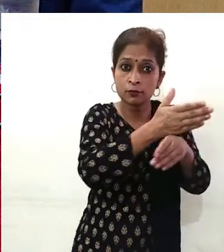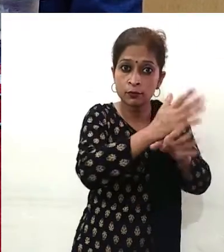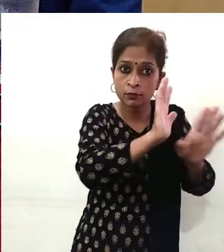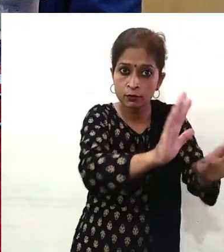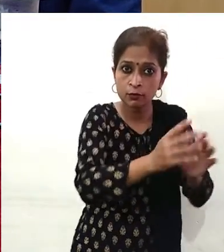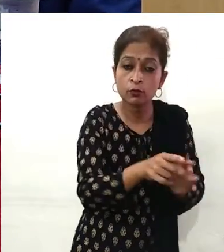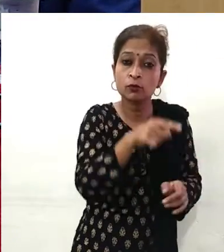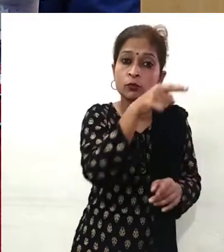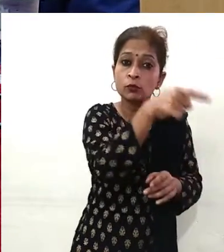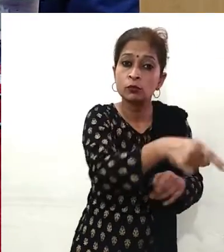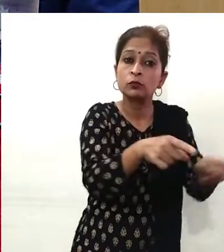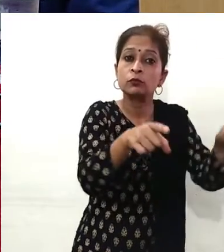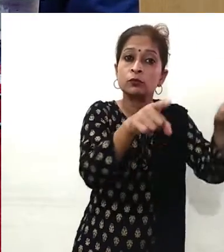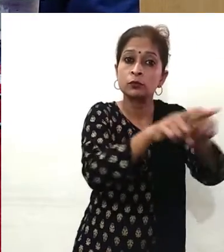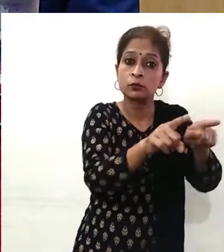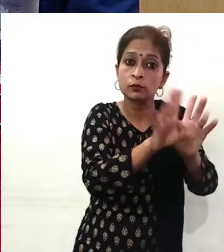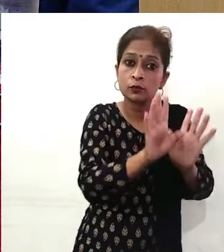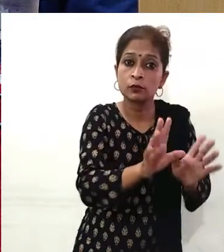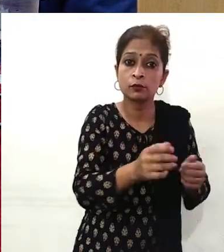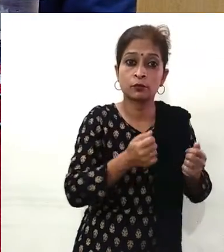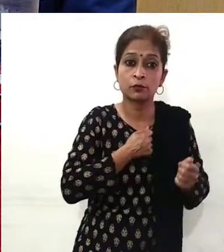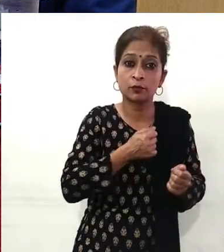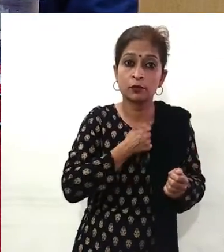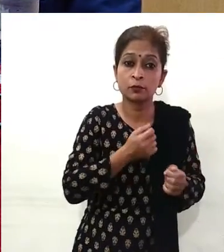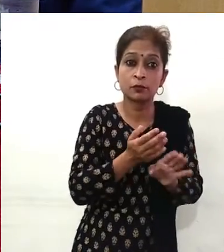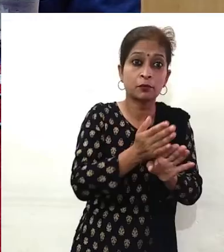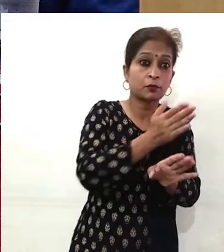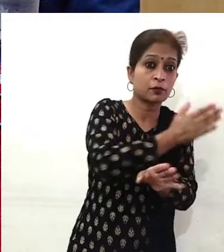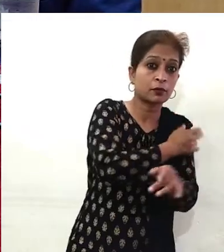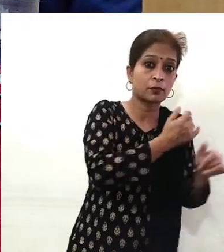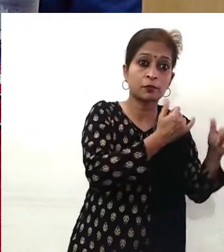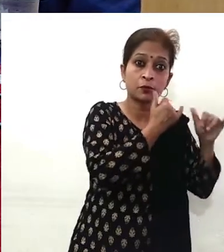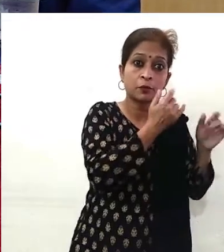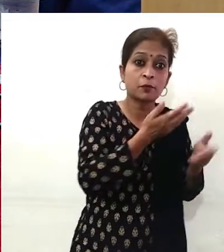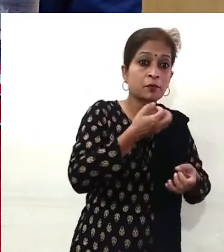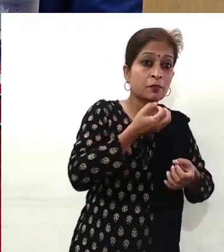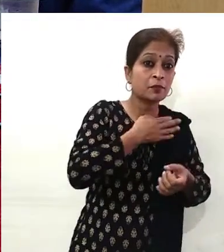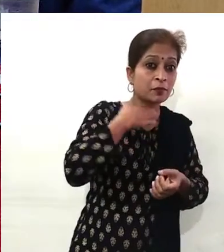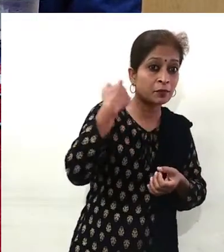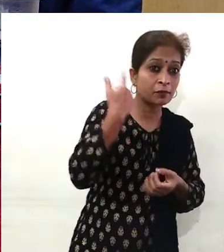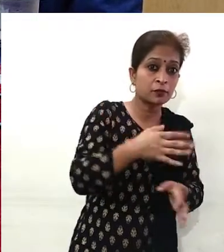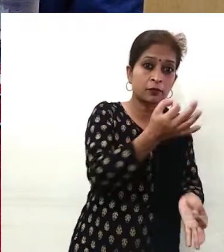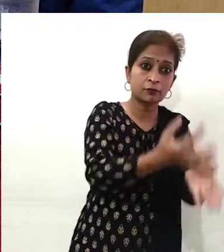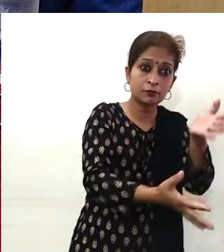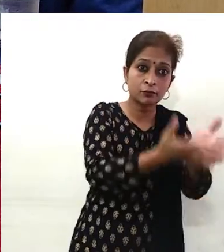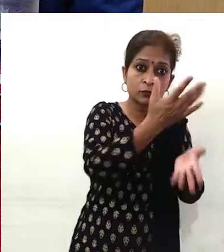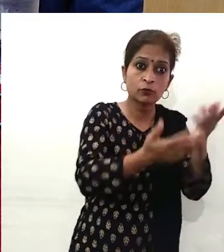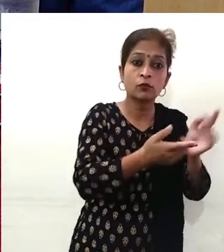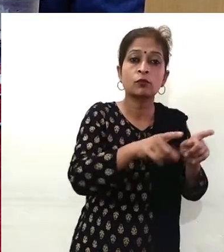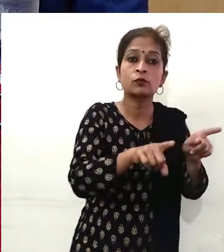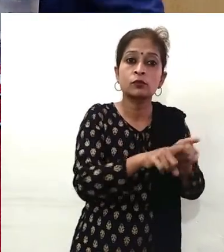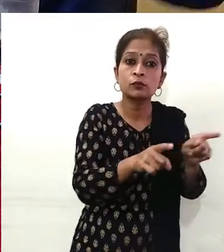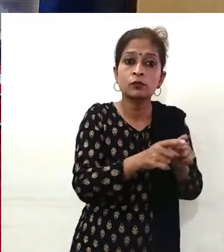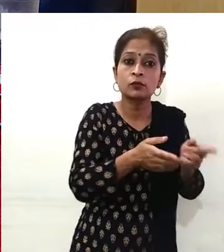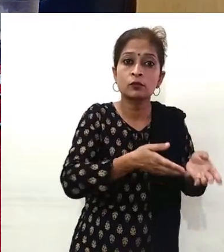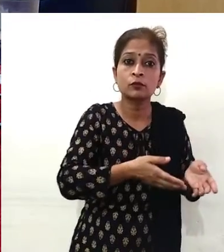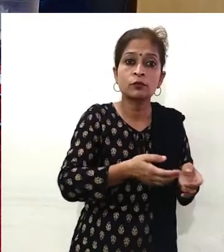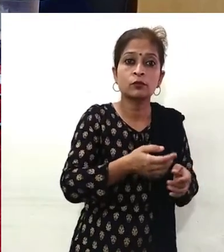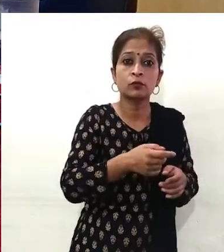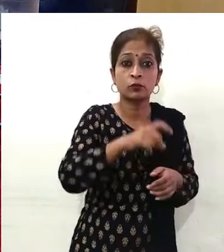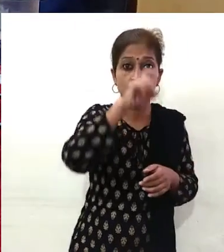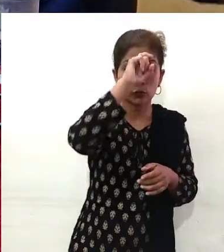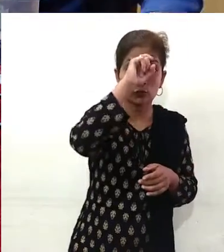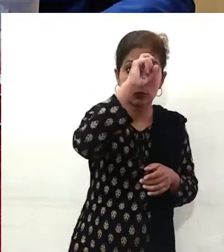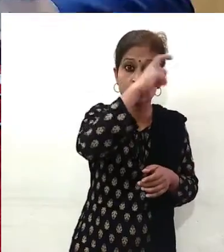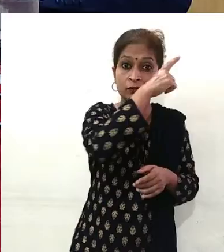का टुकड़ा है जो कि मेरे चिता से, द्वारका से बह कर आया है। तो भगवान कृष्ण को जब जला गया, कहाँ द्वारका? तो